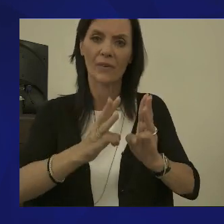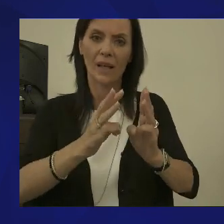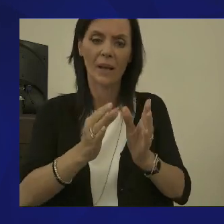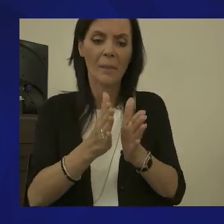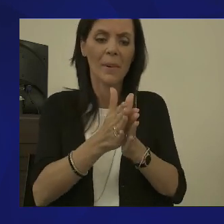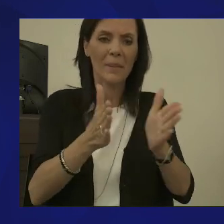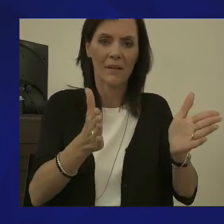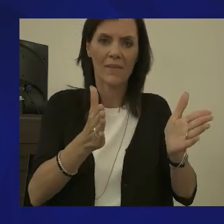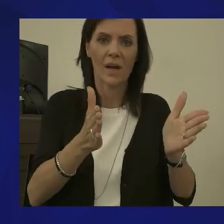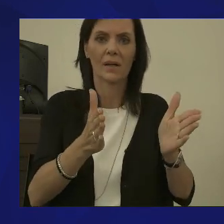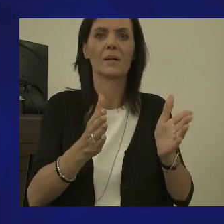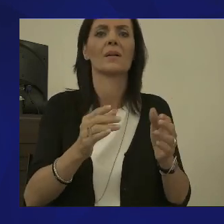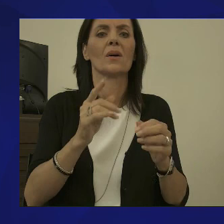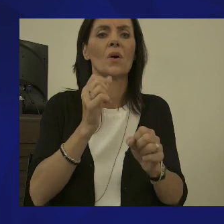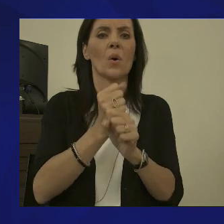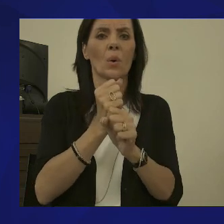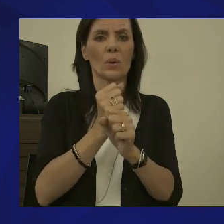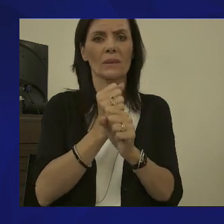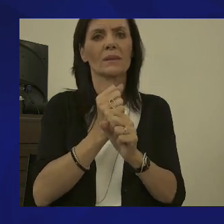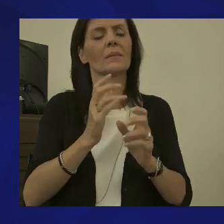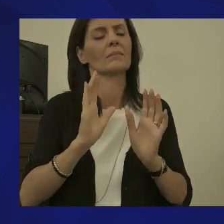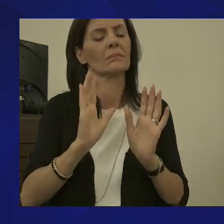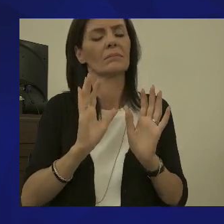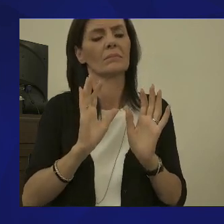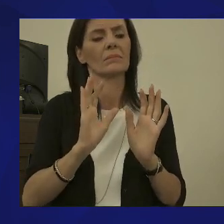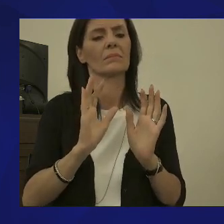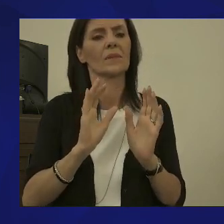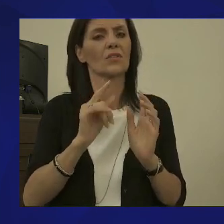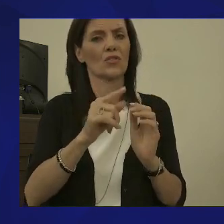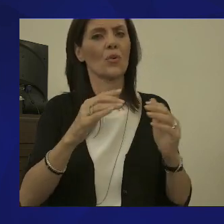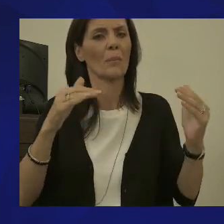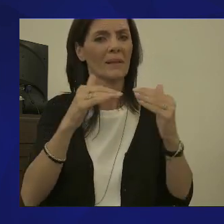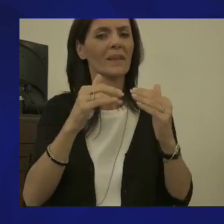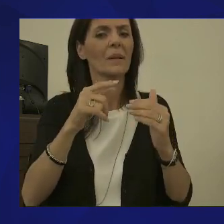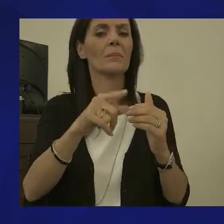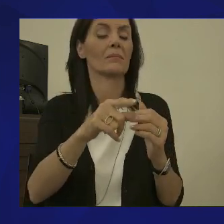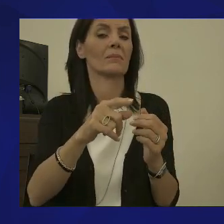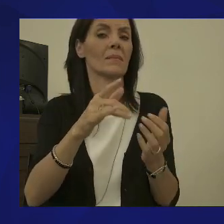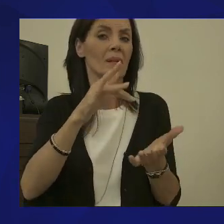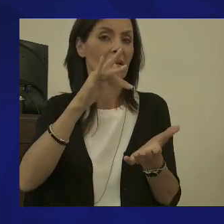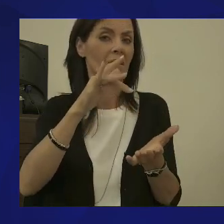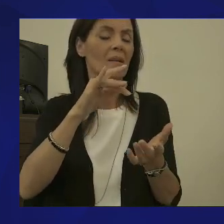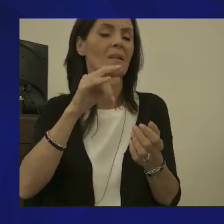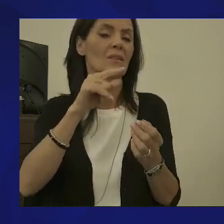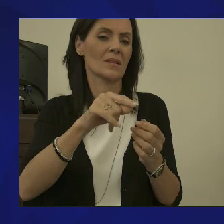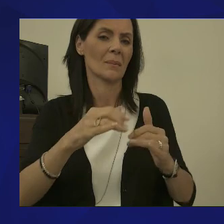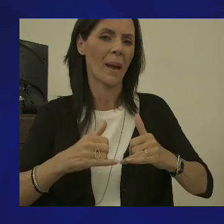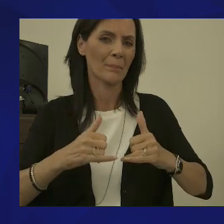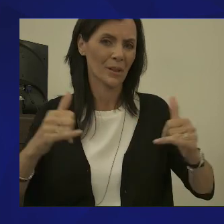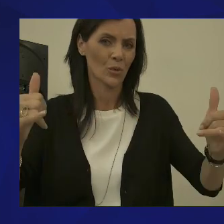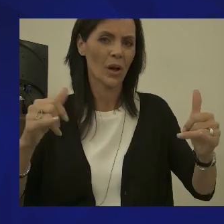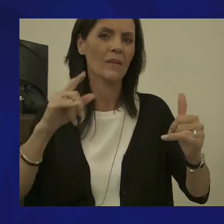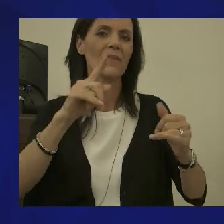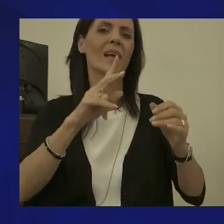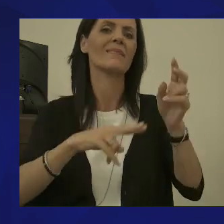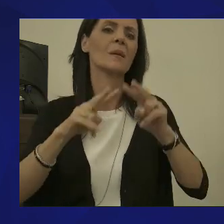והמרווח יוצרים פיתוח שהוא עקבי ומתאים למקום כל כך חשוב. זה בהיבט של הפיתוח. והשני,